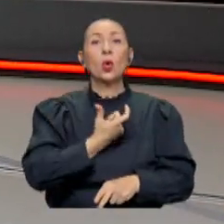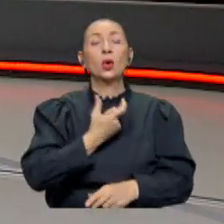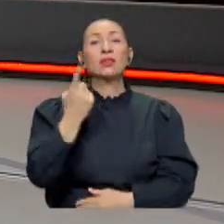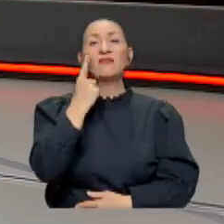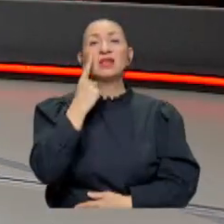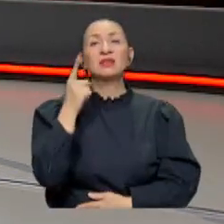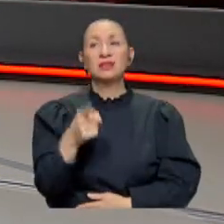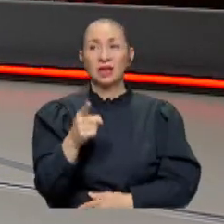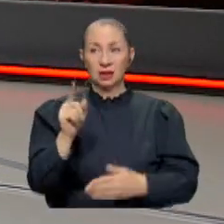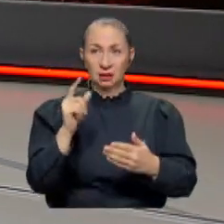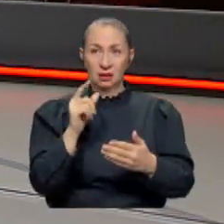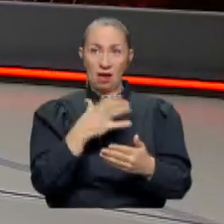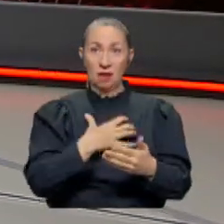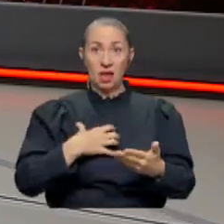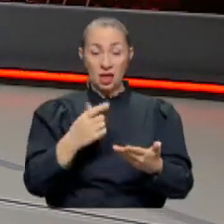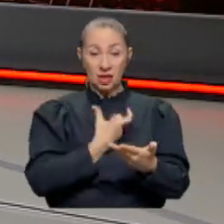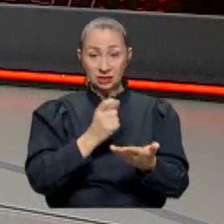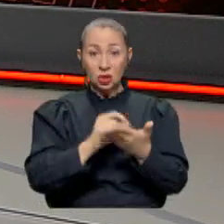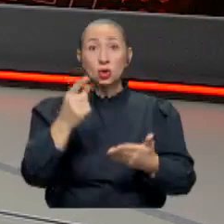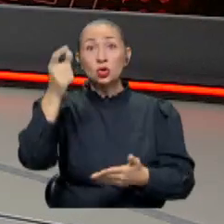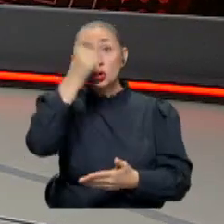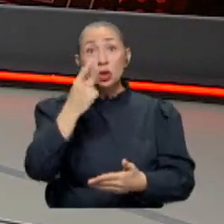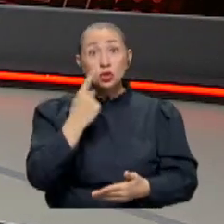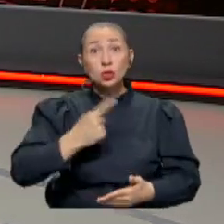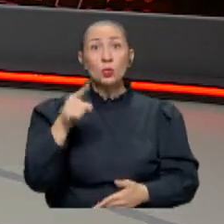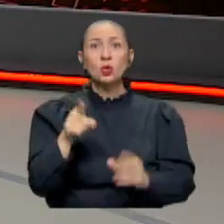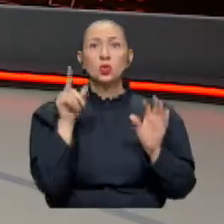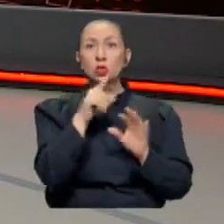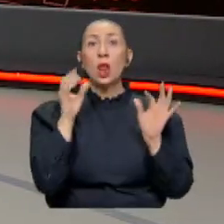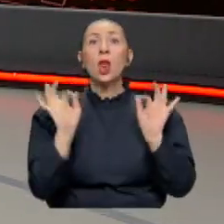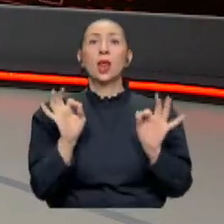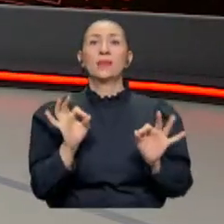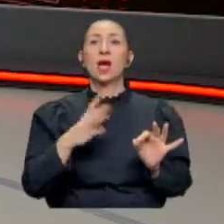devleti yaz anayasasında. Türkiye Cumhuriyeti bu yüzden önemli.